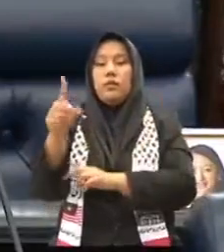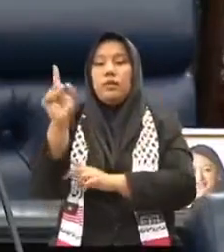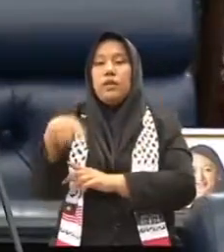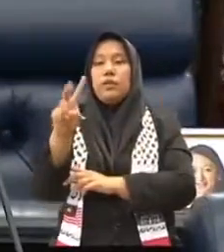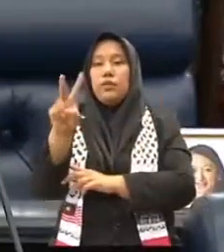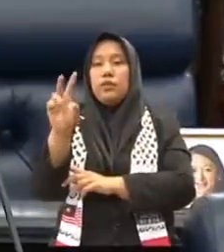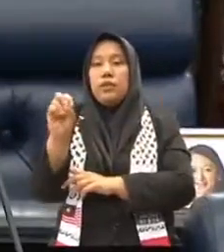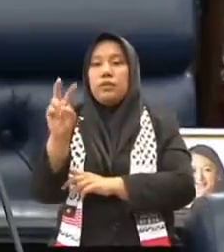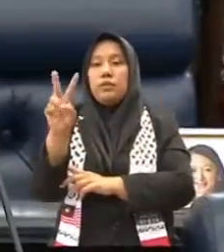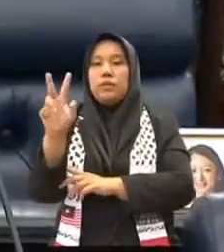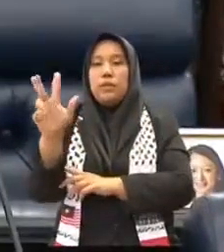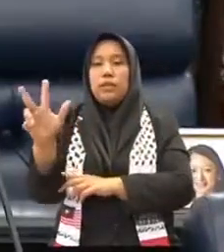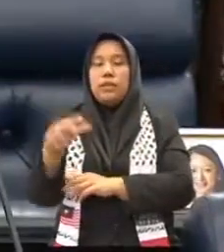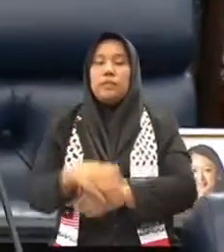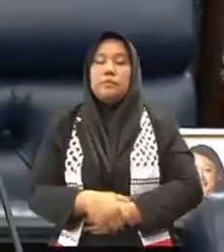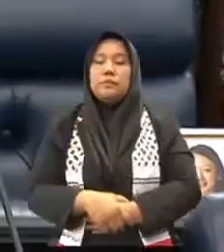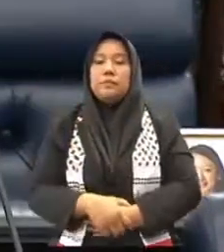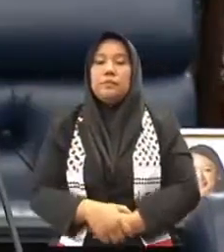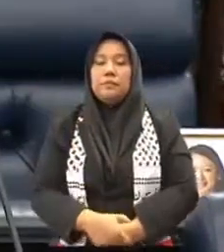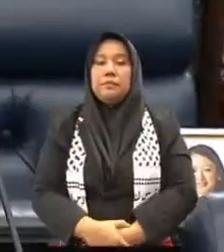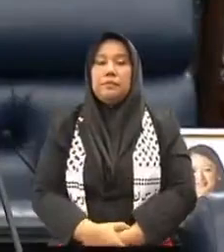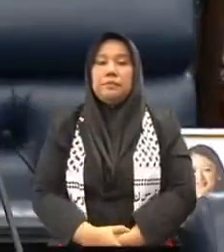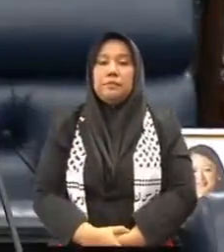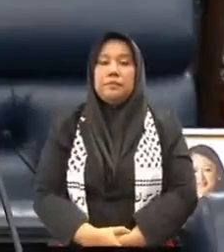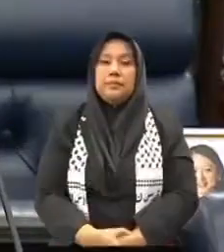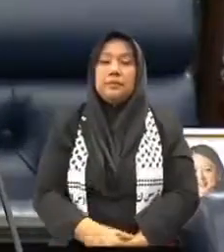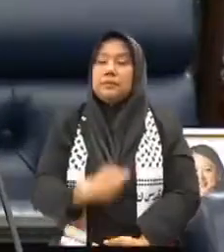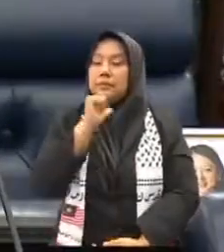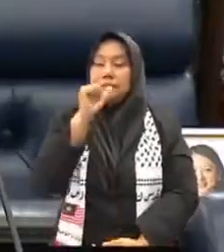2023 jadi tak benarlah eh itu dakwaan tersebut